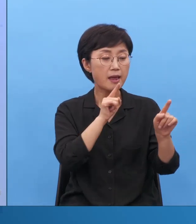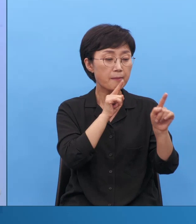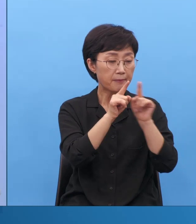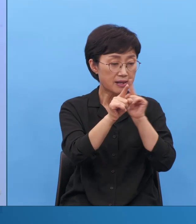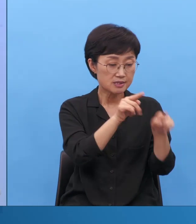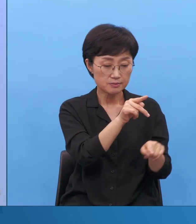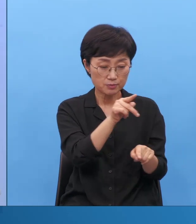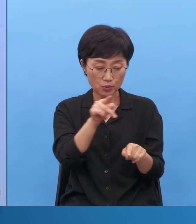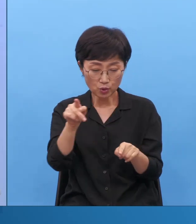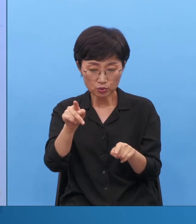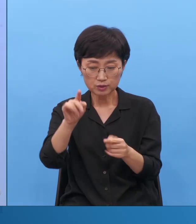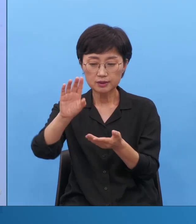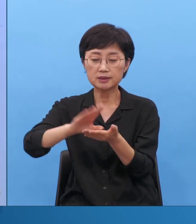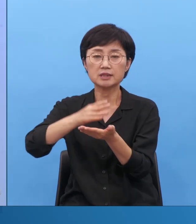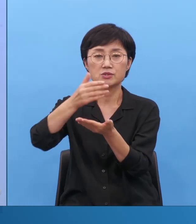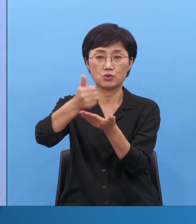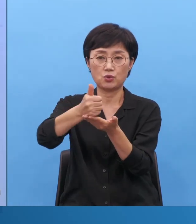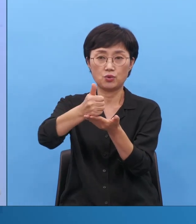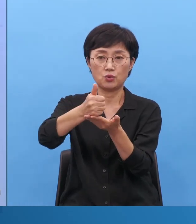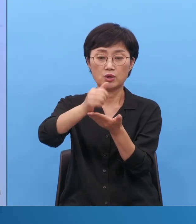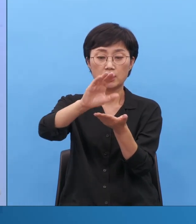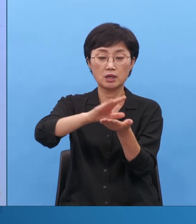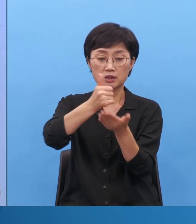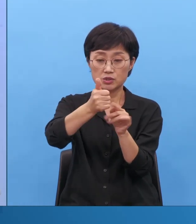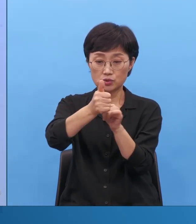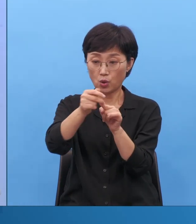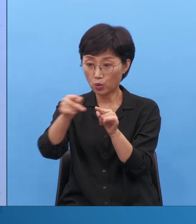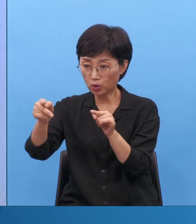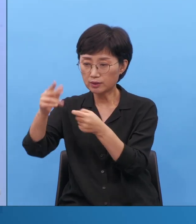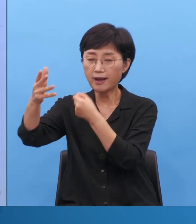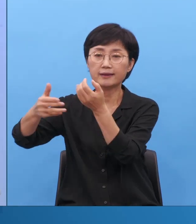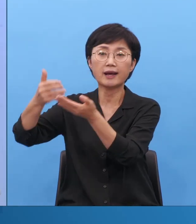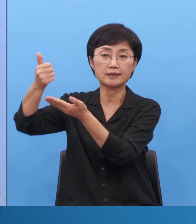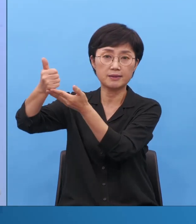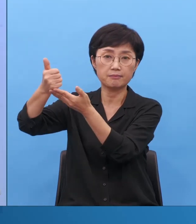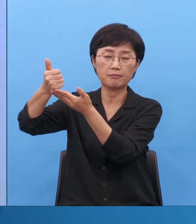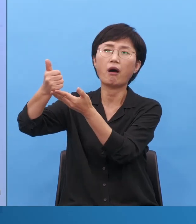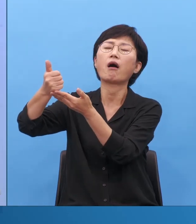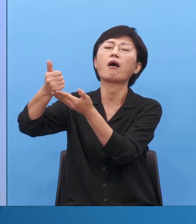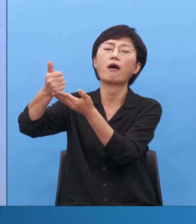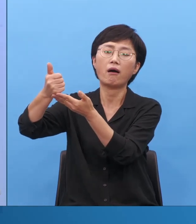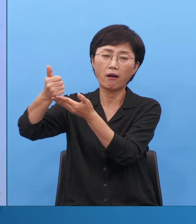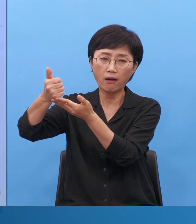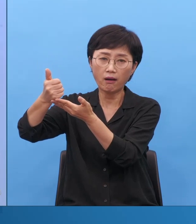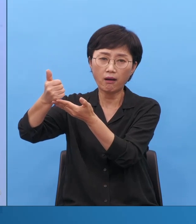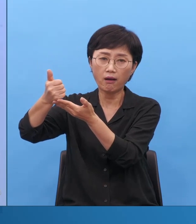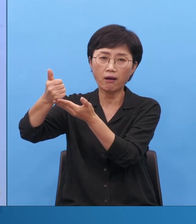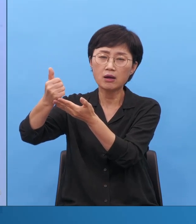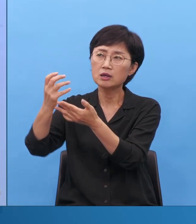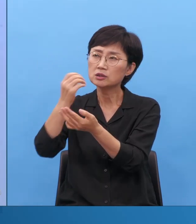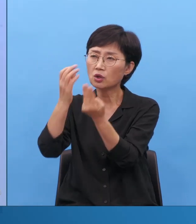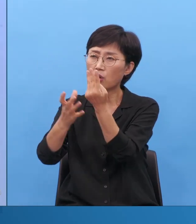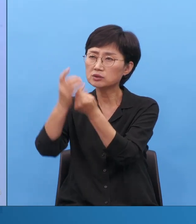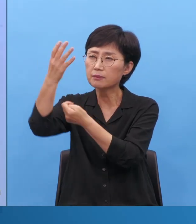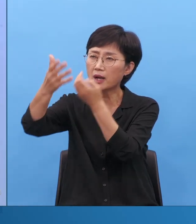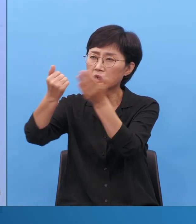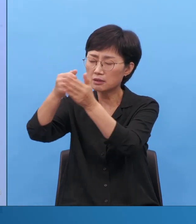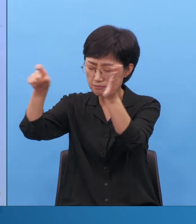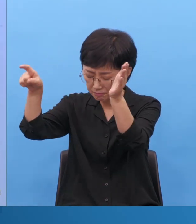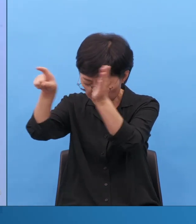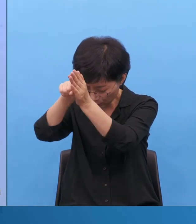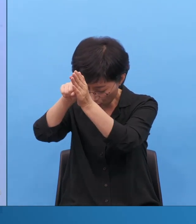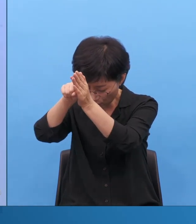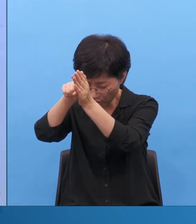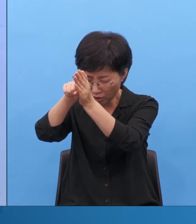says, the word is God 그래야 and the word, 그렇게 역사에 나는 거예요. and it is Christ. That's how it works. take 그러니까 place. 흑암을 꺾는 거예요. And that's how you're able to bind the forces of 요한복음 10장 darkness.